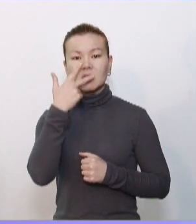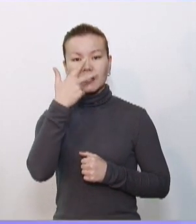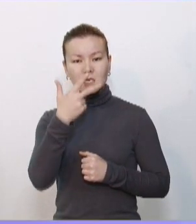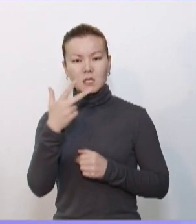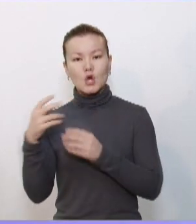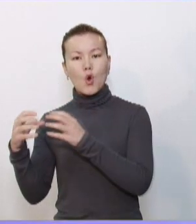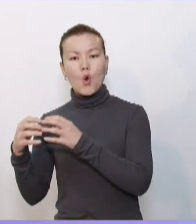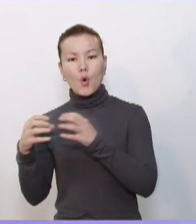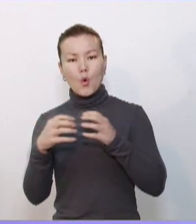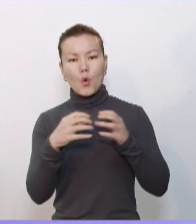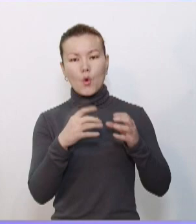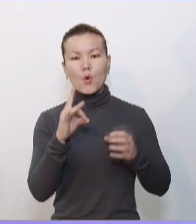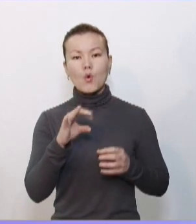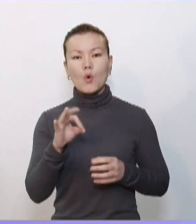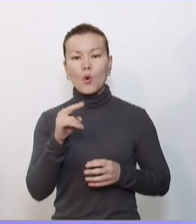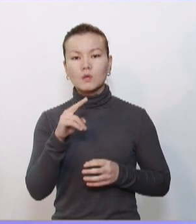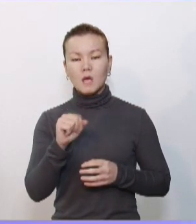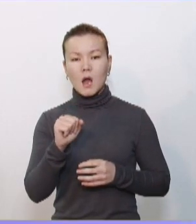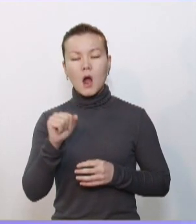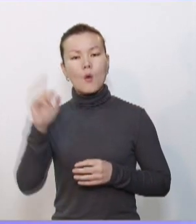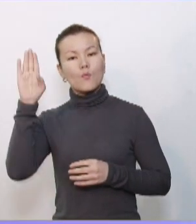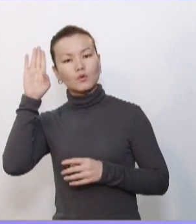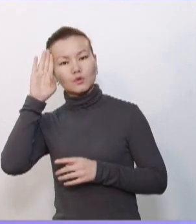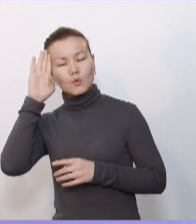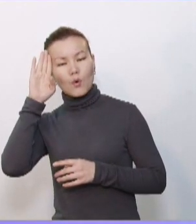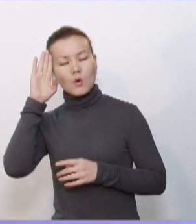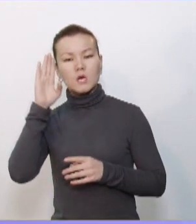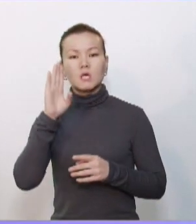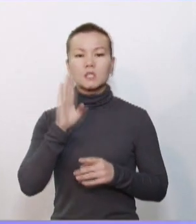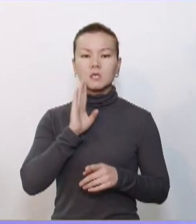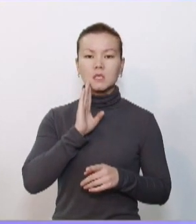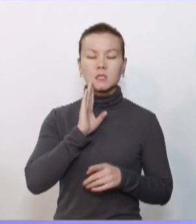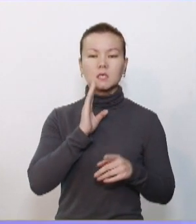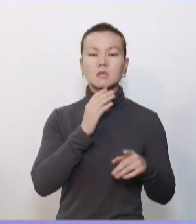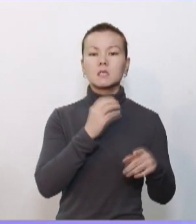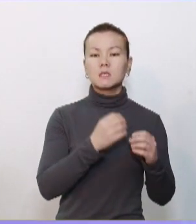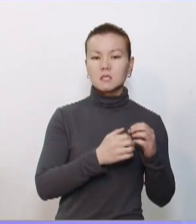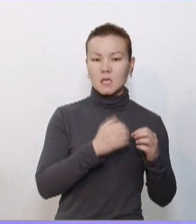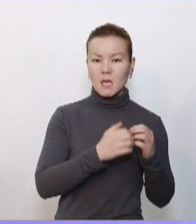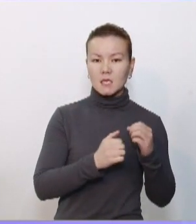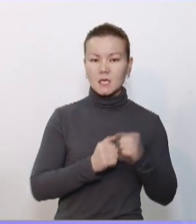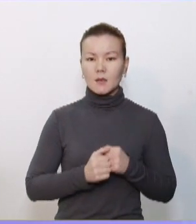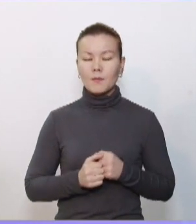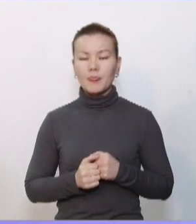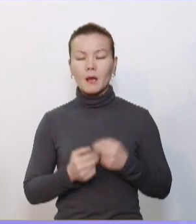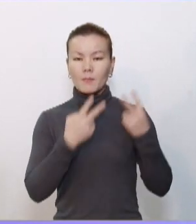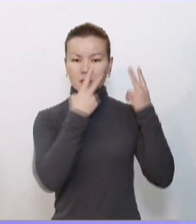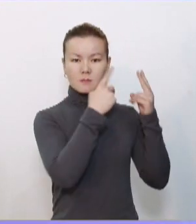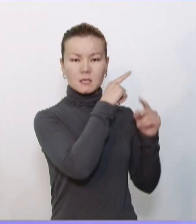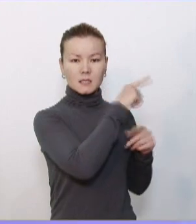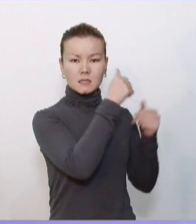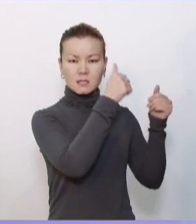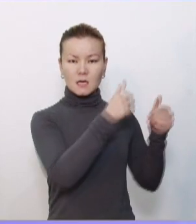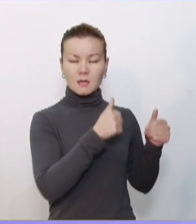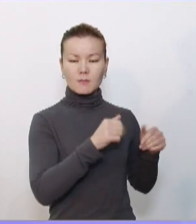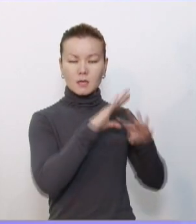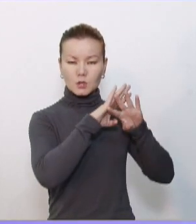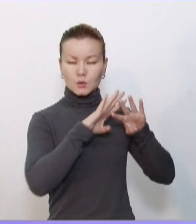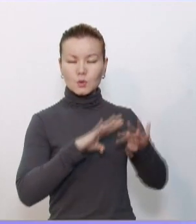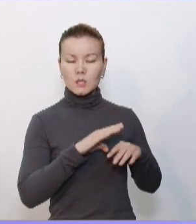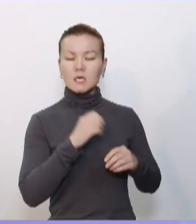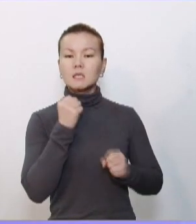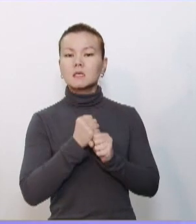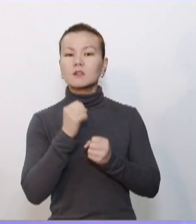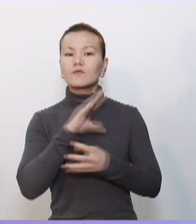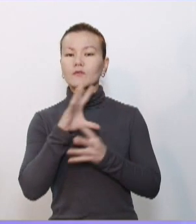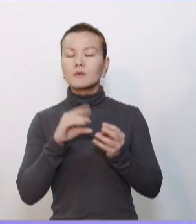рода – мужской, женский и средний. Посмотрите на таблицу и сделайте вывод